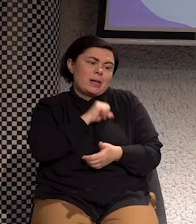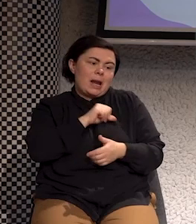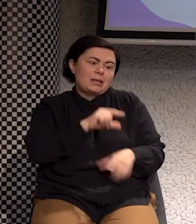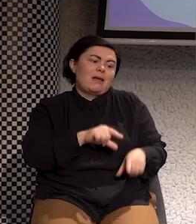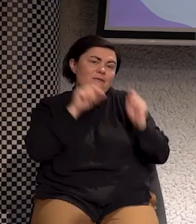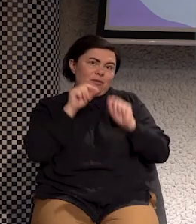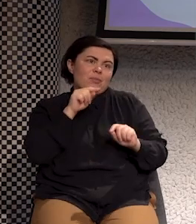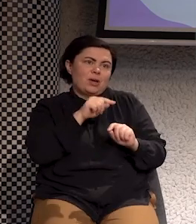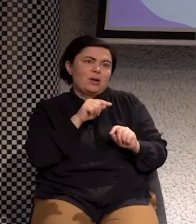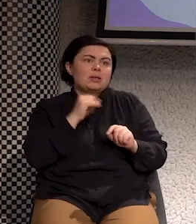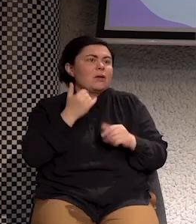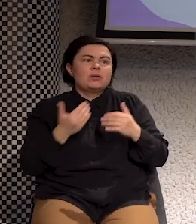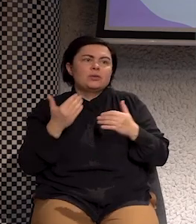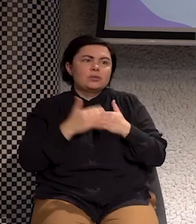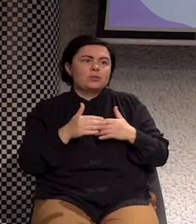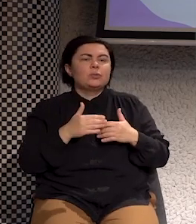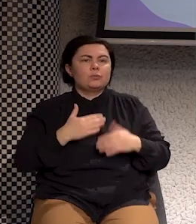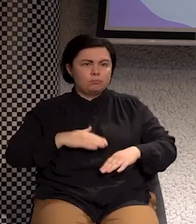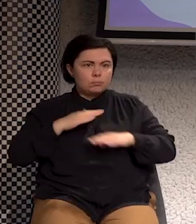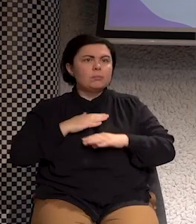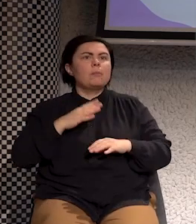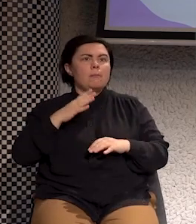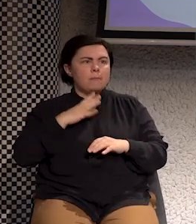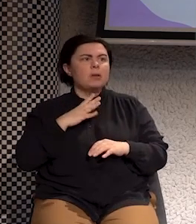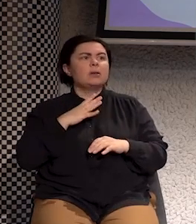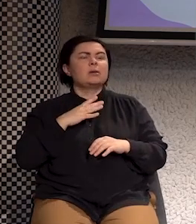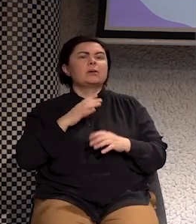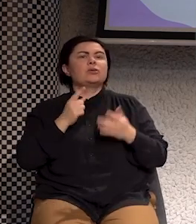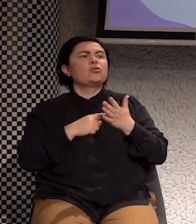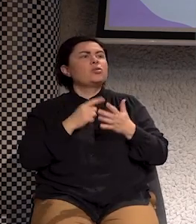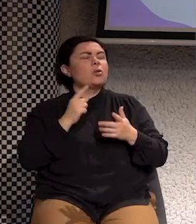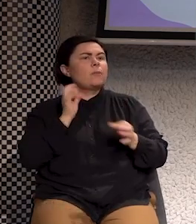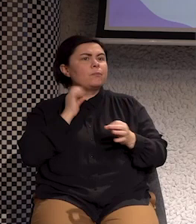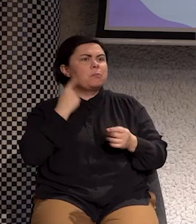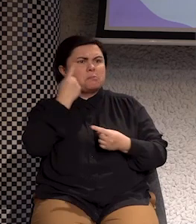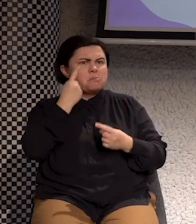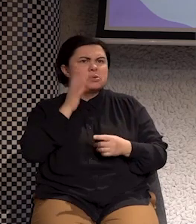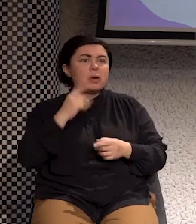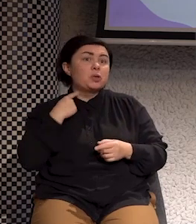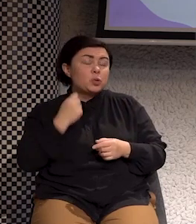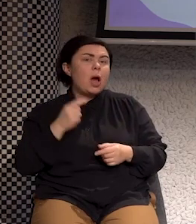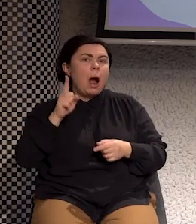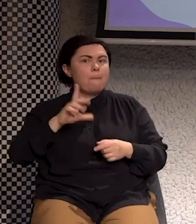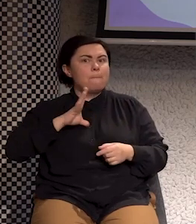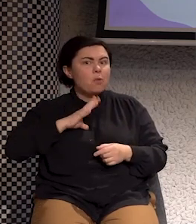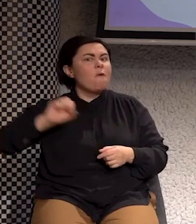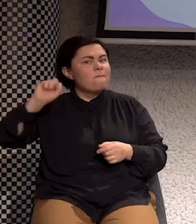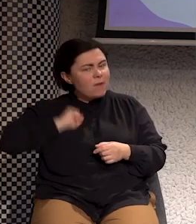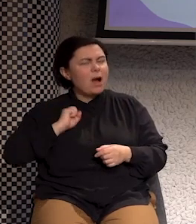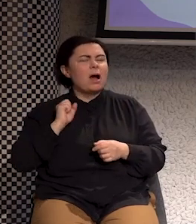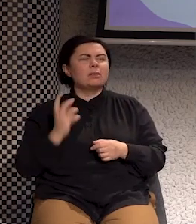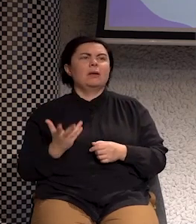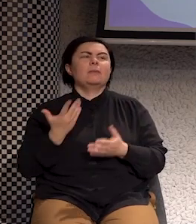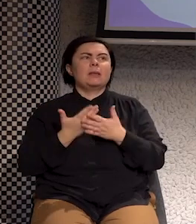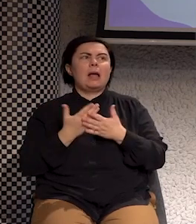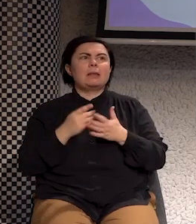tego projektu, to zawsze na końcu wzmacniają, że tu byli. Często padają komunikaty pod tytułem myślałem, że będzie nudno, a było fajnie. Więc